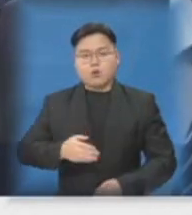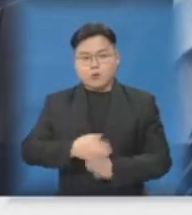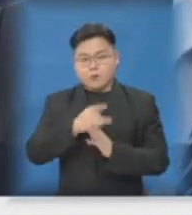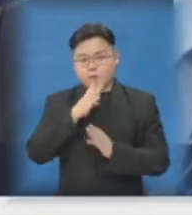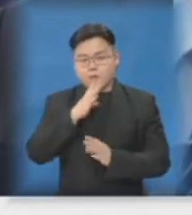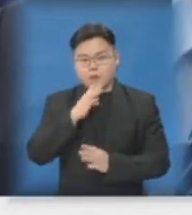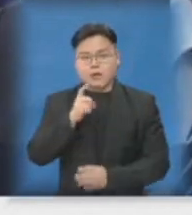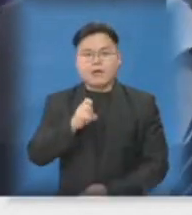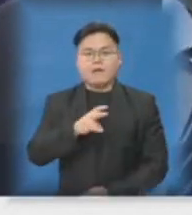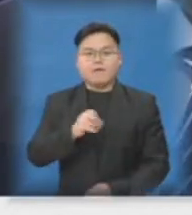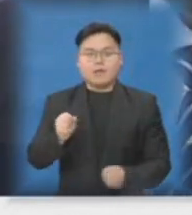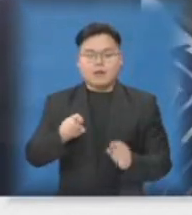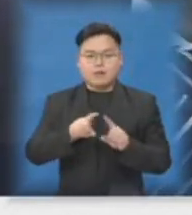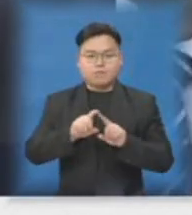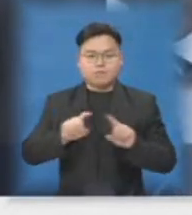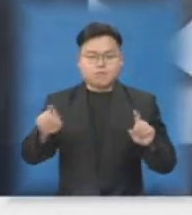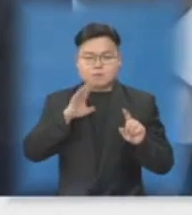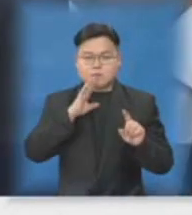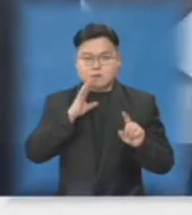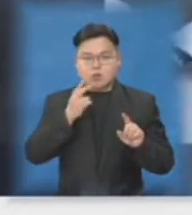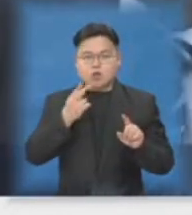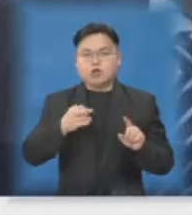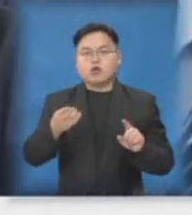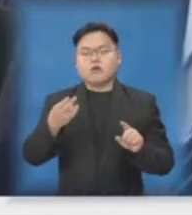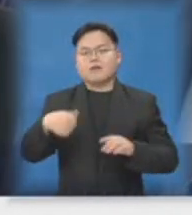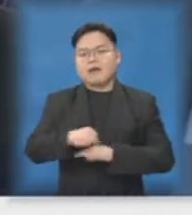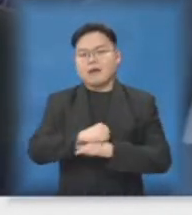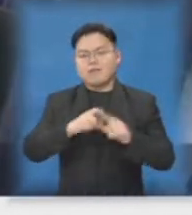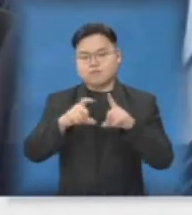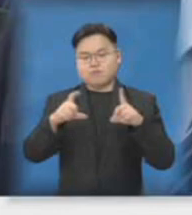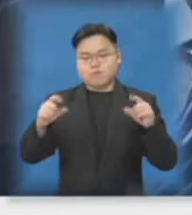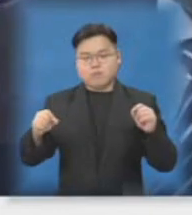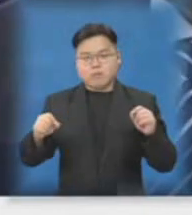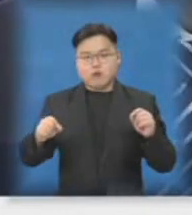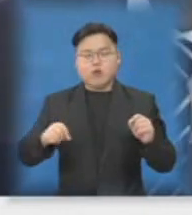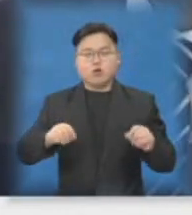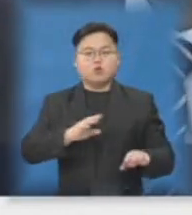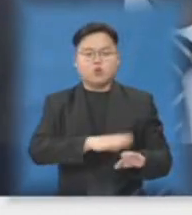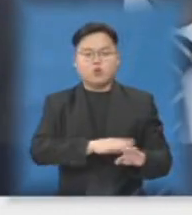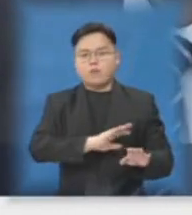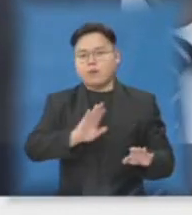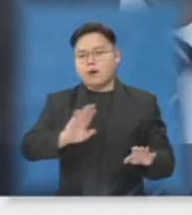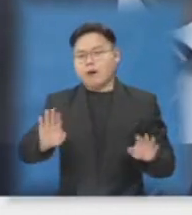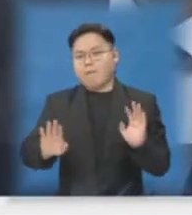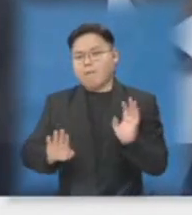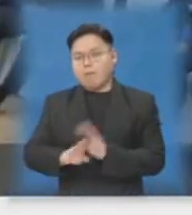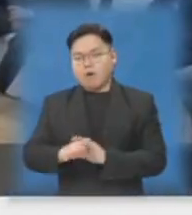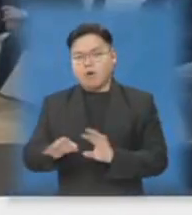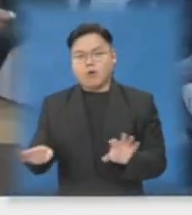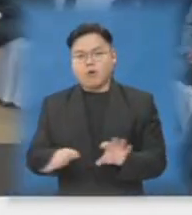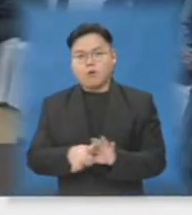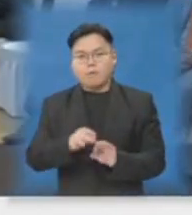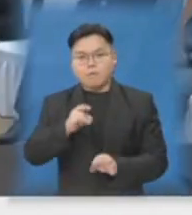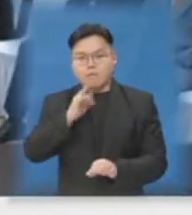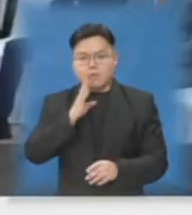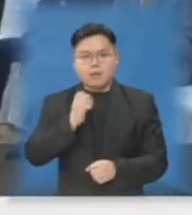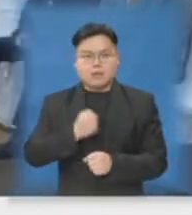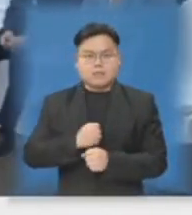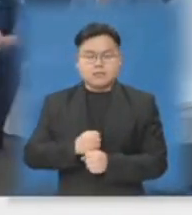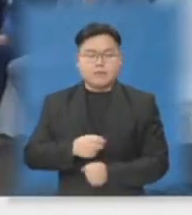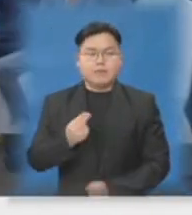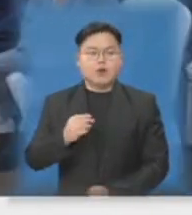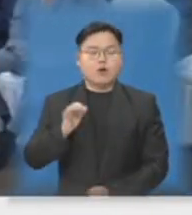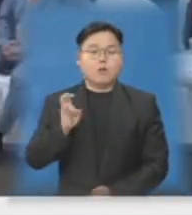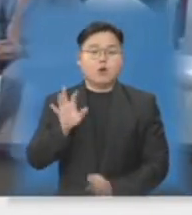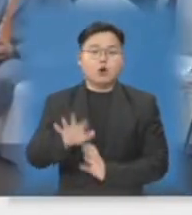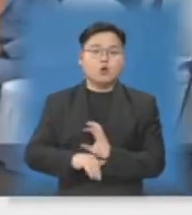автсан. Ингээ юу Дорнот аймгийн одоо хамгийн зүүн хязгаараас баруун хязгаар хүртэл хөвтэй тэнгисийн замтай болчихно. Чавалсан олон улсын